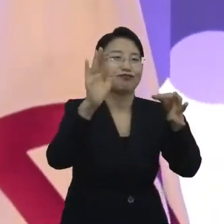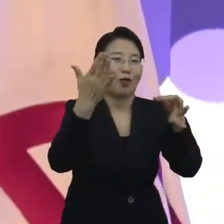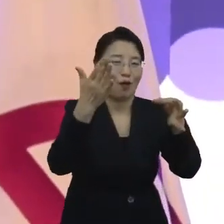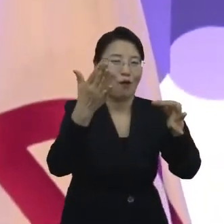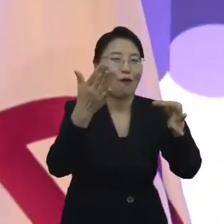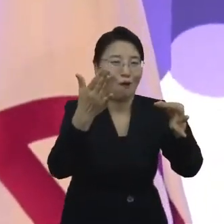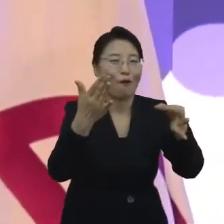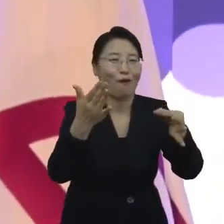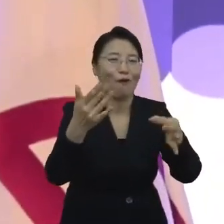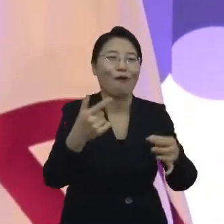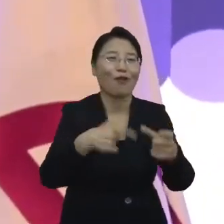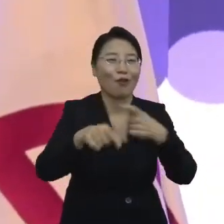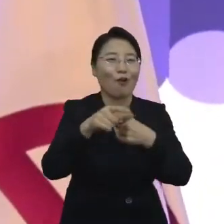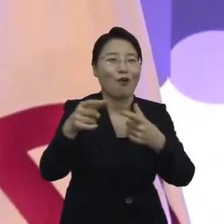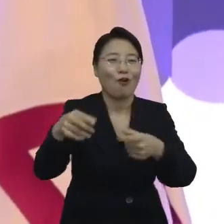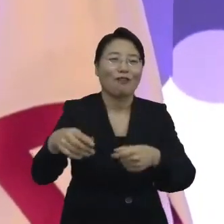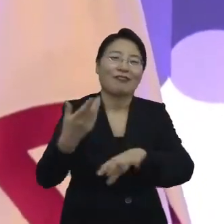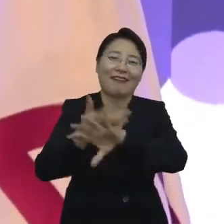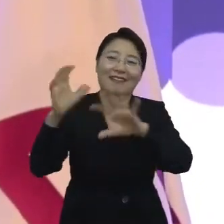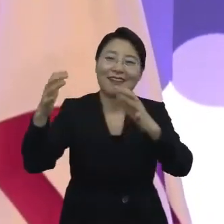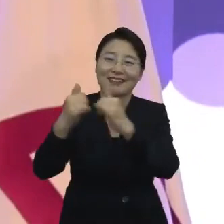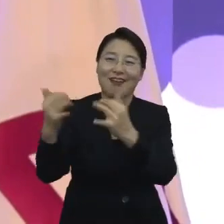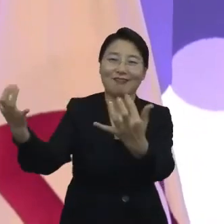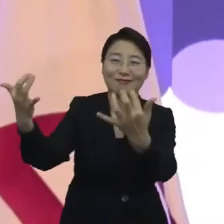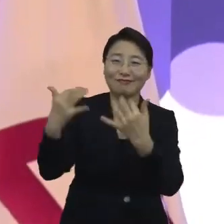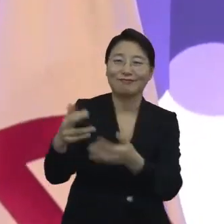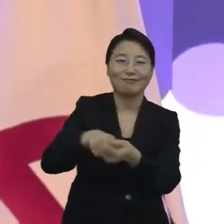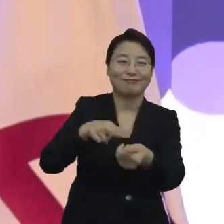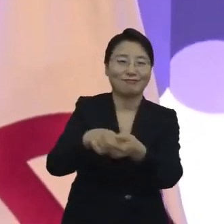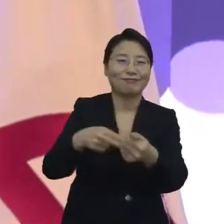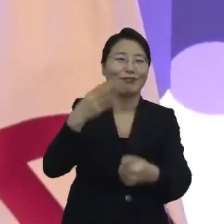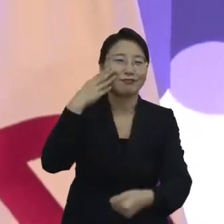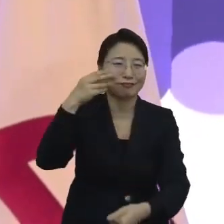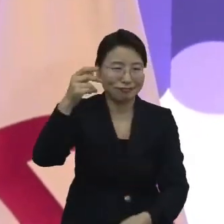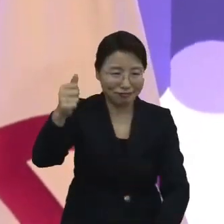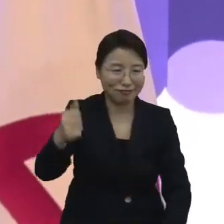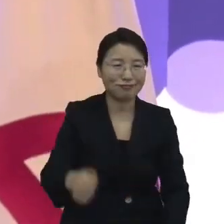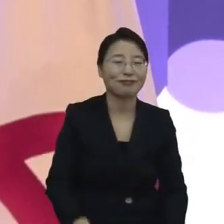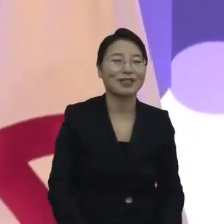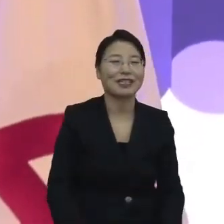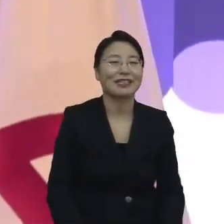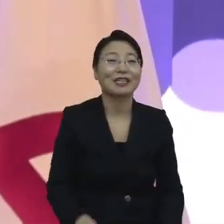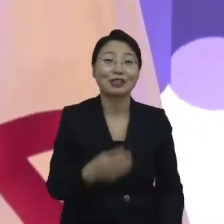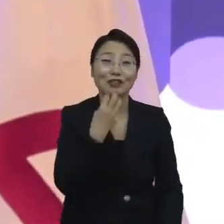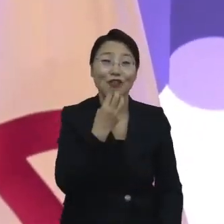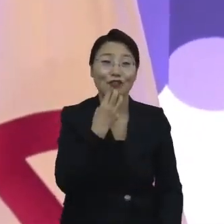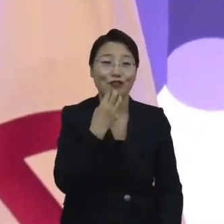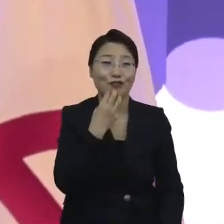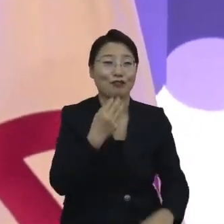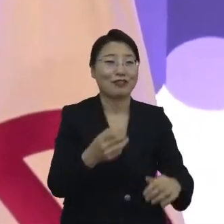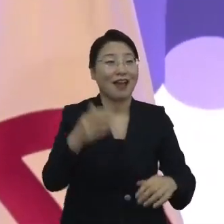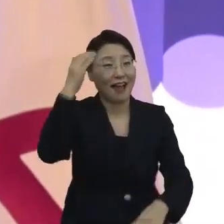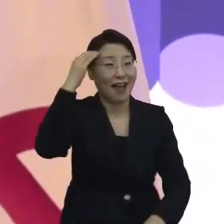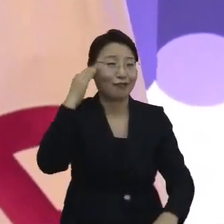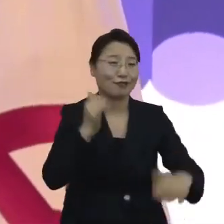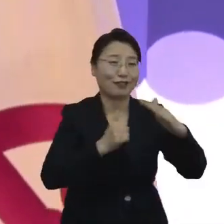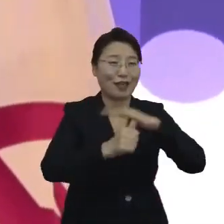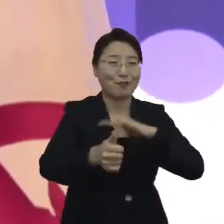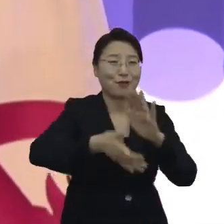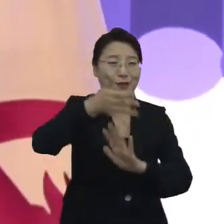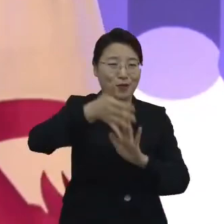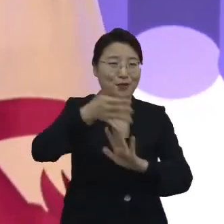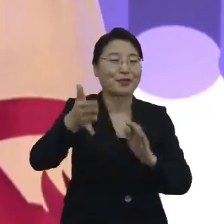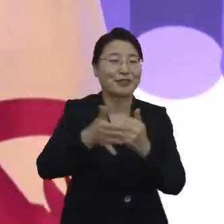비싸게 팔 수 있고 많이 팔 수 있다 하는 관점에서 서울은 대한민국의 브랜드이기 때문에 그 브랜드를 끌어올리기 위해서 이런 투자를